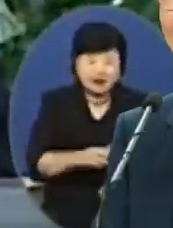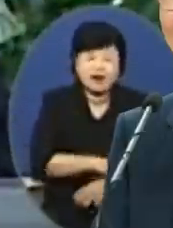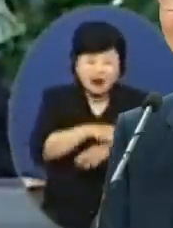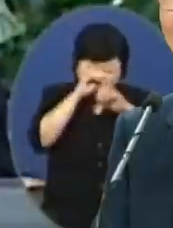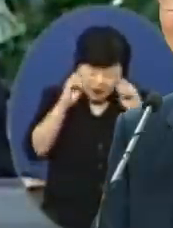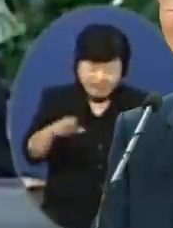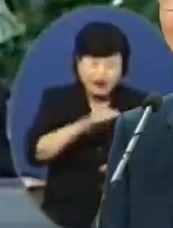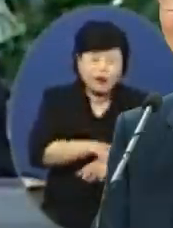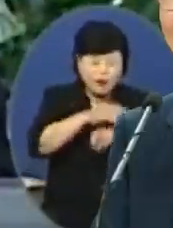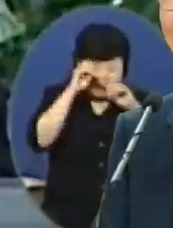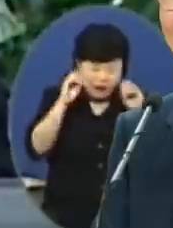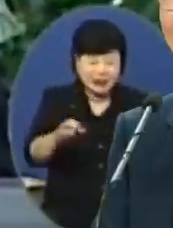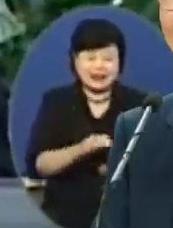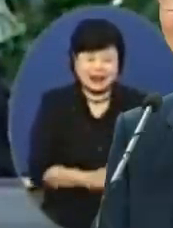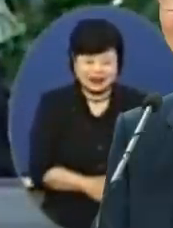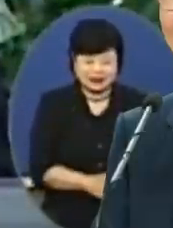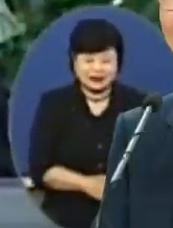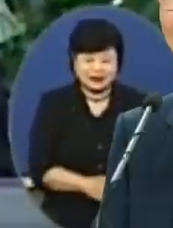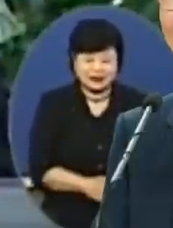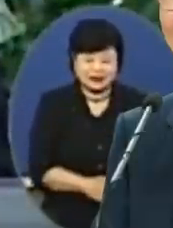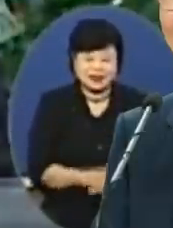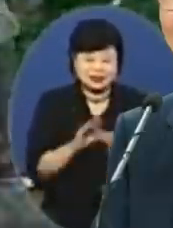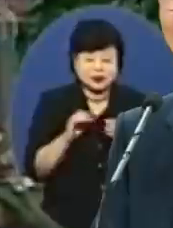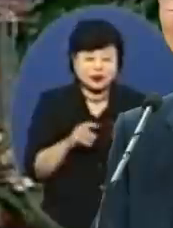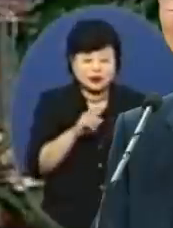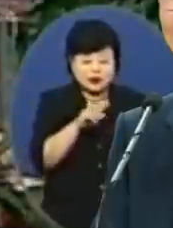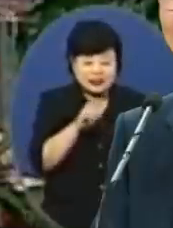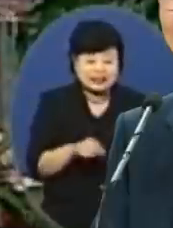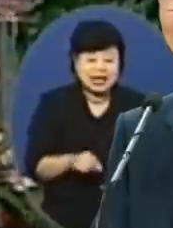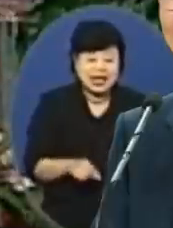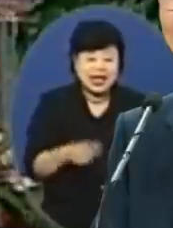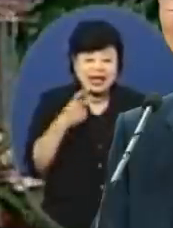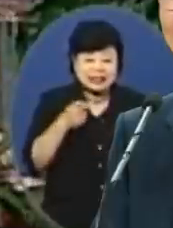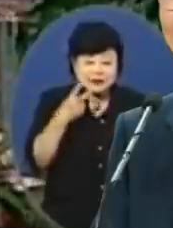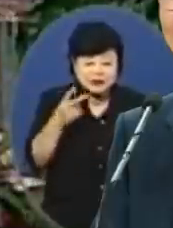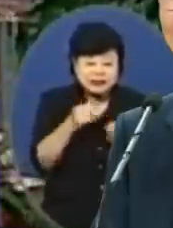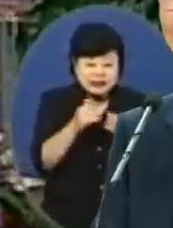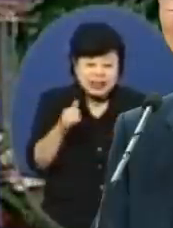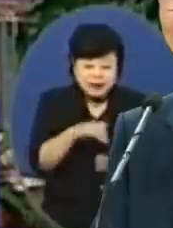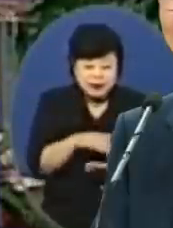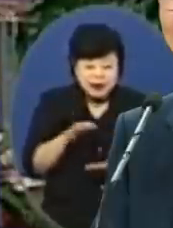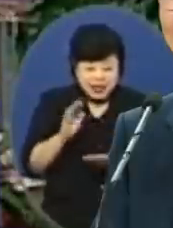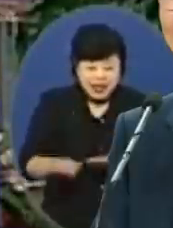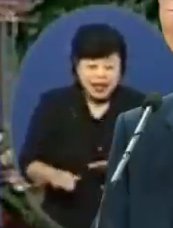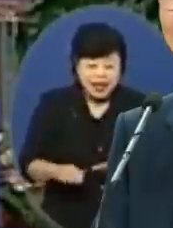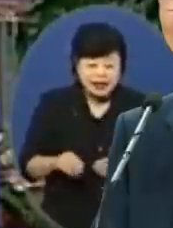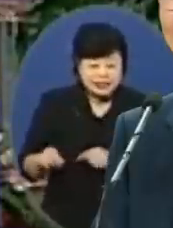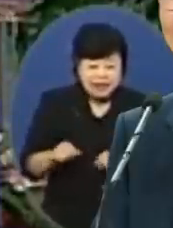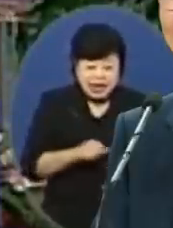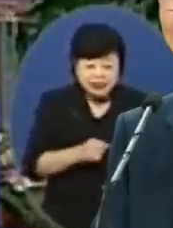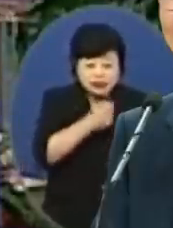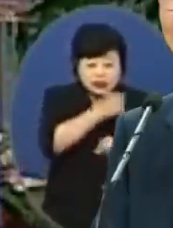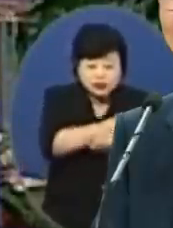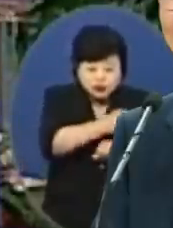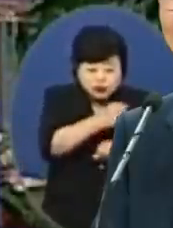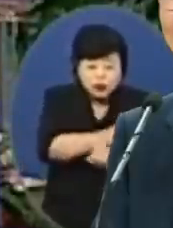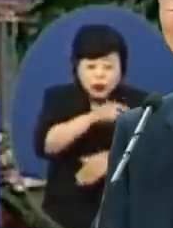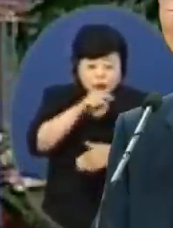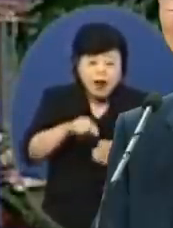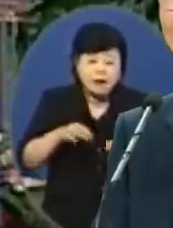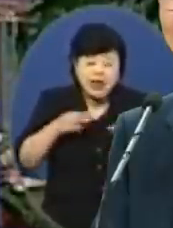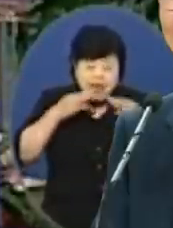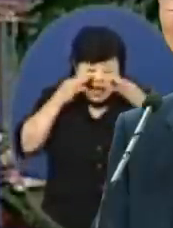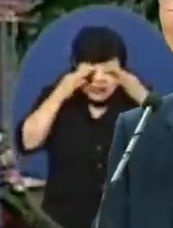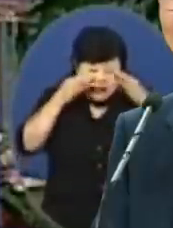헛되고 헛되다. 전도서 2장 22절 23절에 보면 사람이 해 아래서 행하는 모든 수고와 마음에 애쓰는